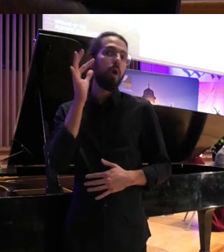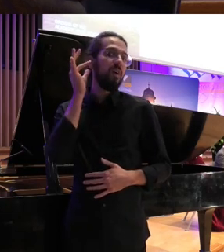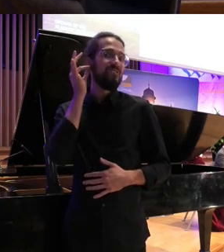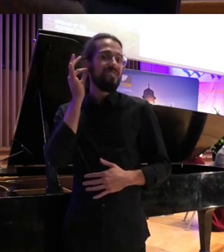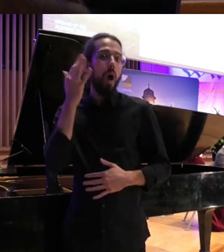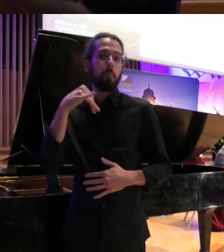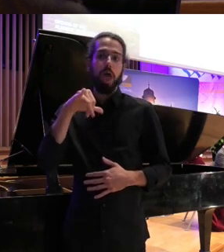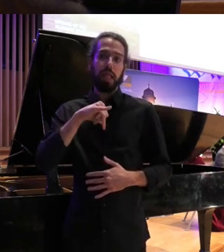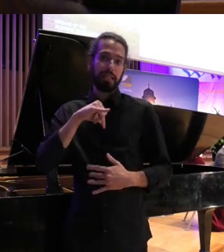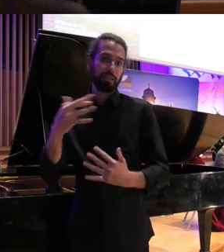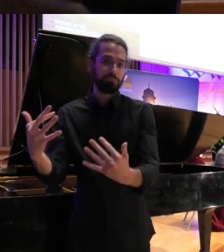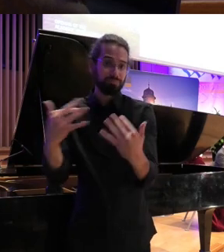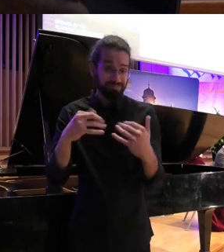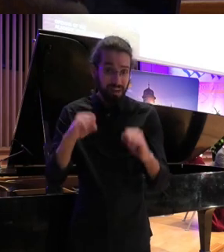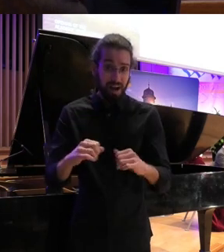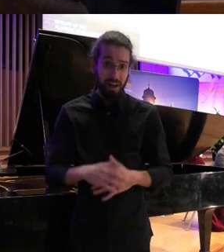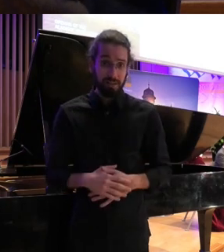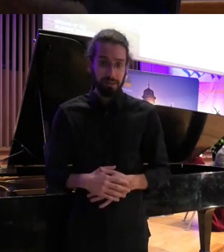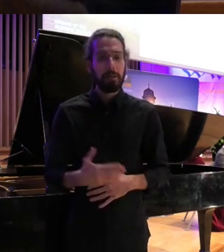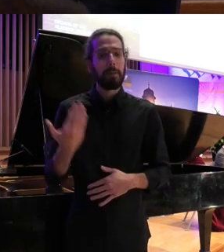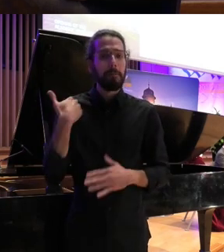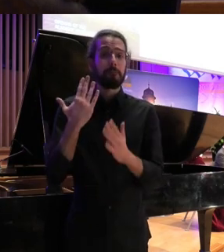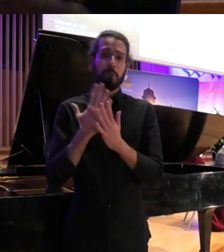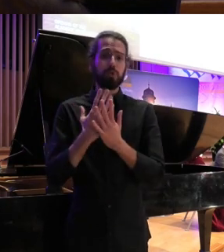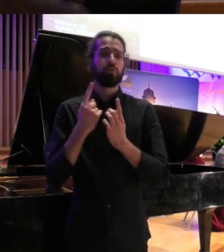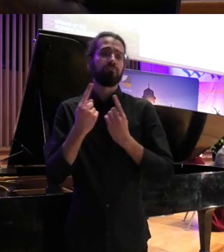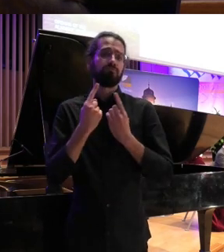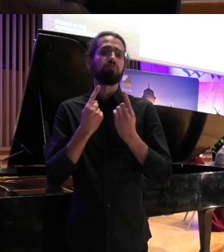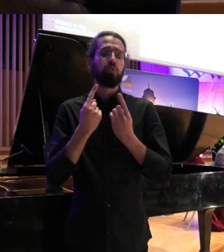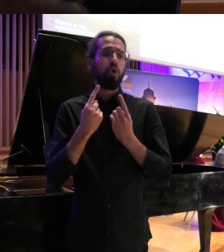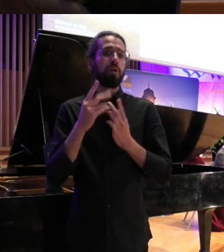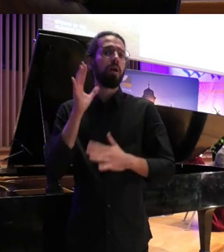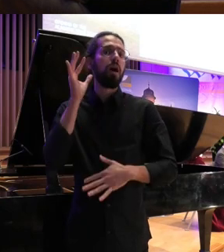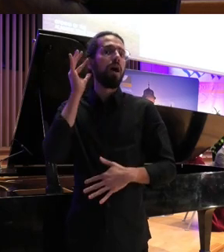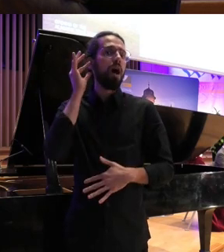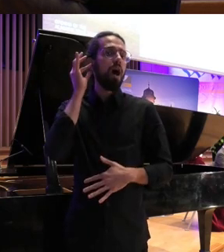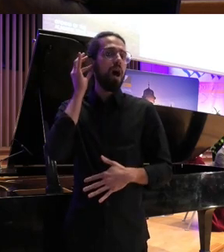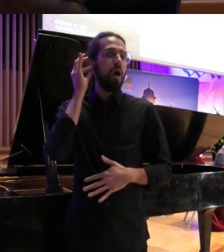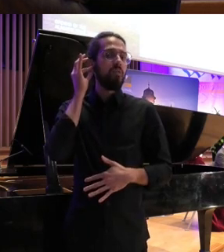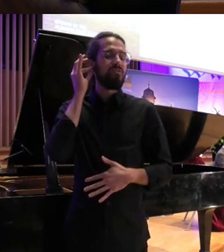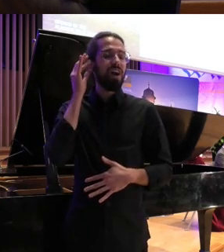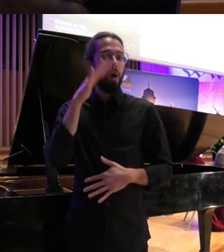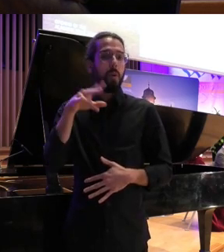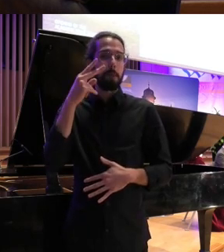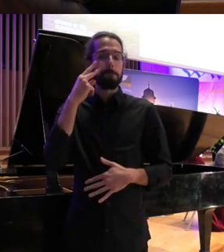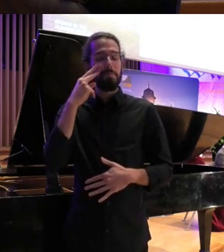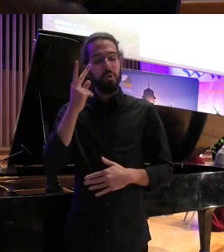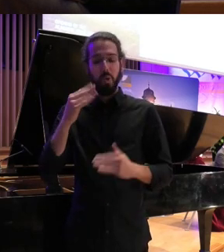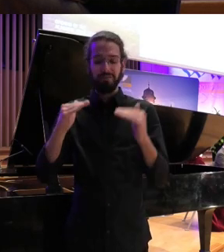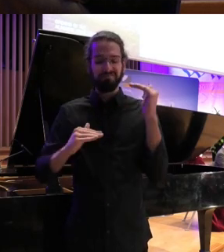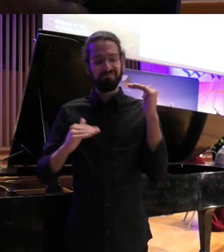machen? Wir haben vorhin schon kurz gesprochen, haben gesehen, dass quasi der Anteil der Frauen an der Uni Bonn nicht so hoch ist. Wie könnte man das